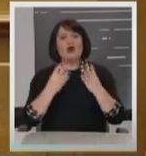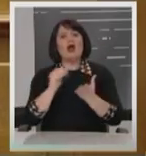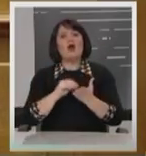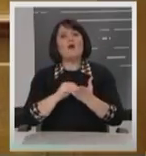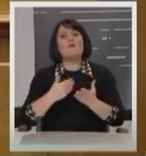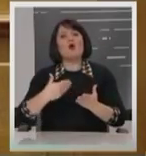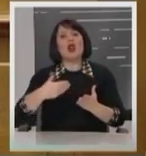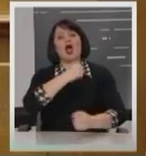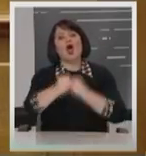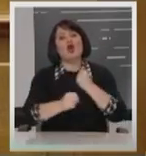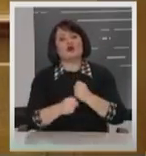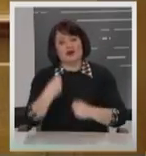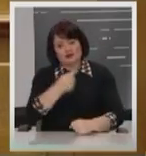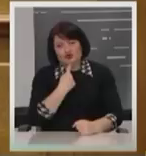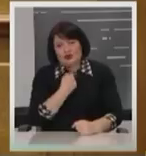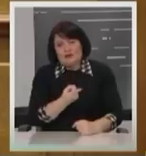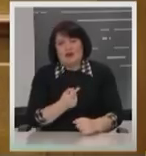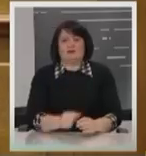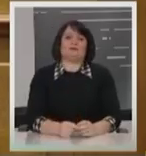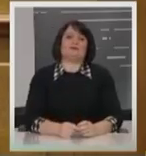ακόμα, καταθέτω στα πρακτικά.